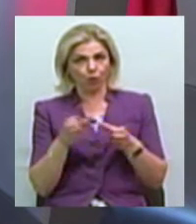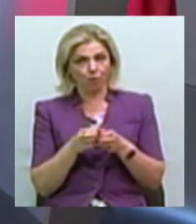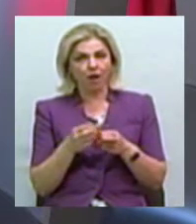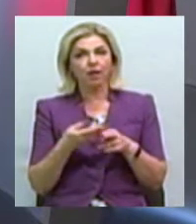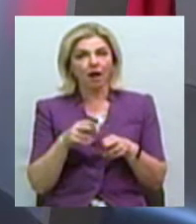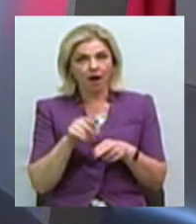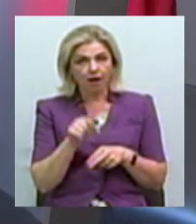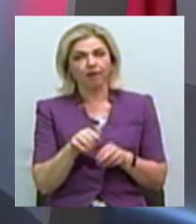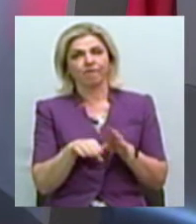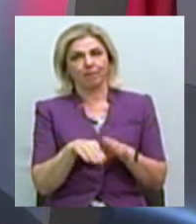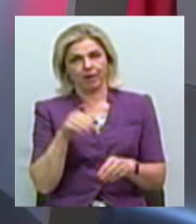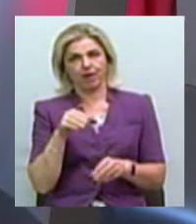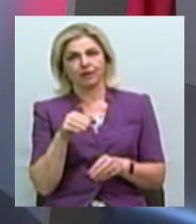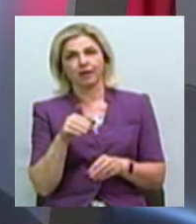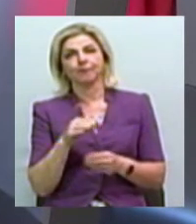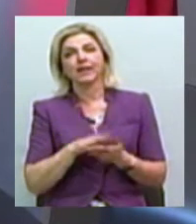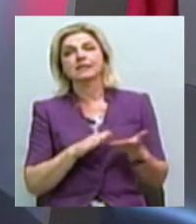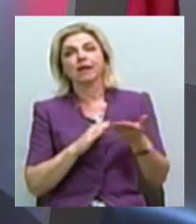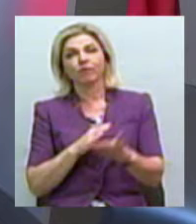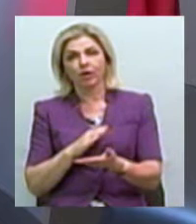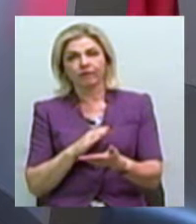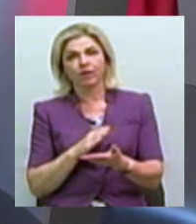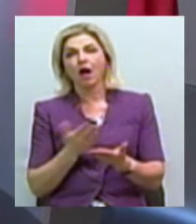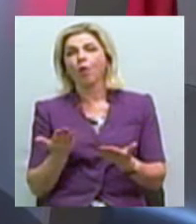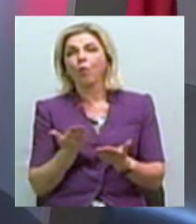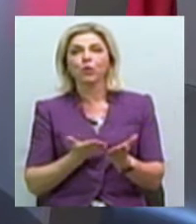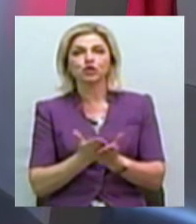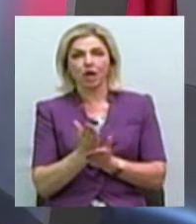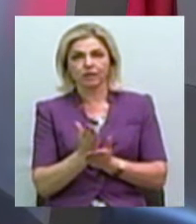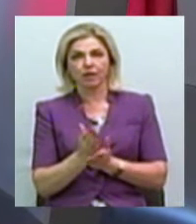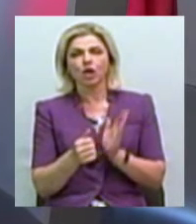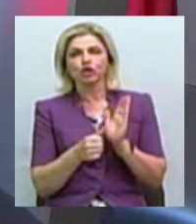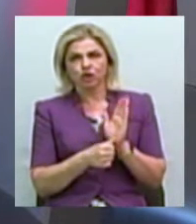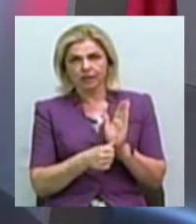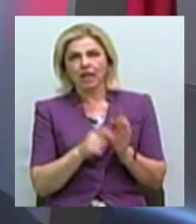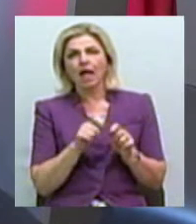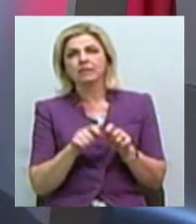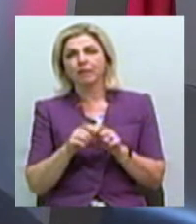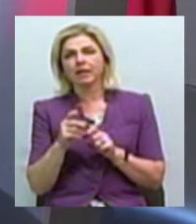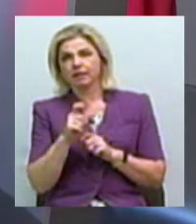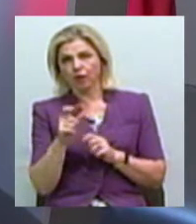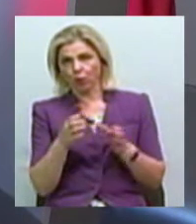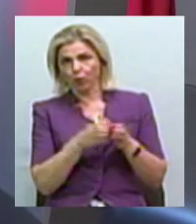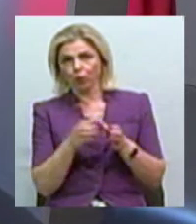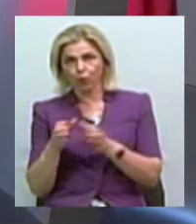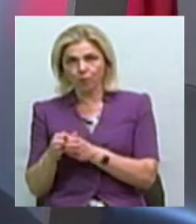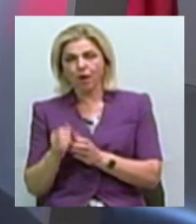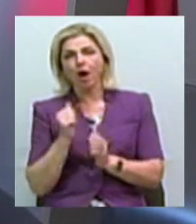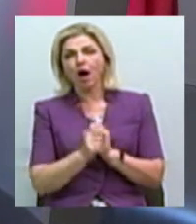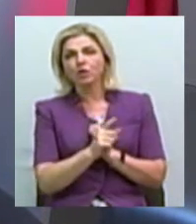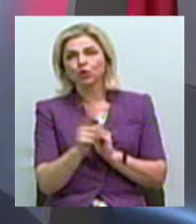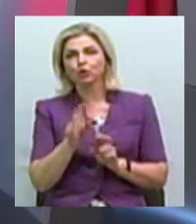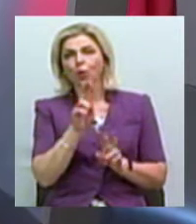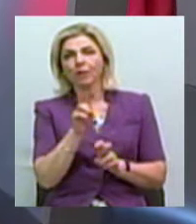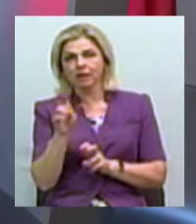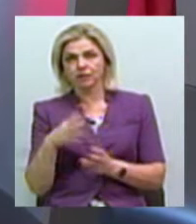вибирає в заявленому окремому жанрі. Тобто 6 експертних груп? 6 експертних груп для кожної